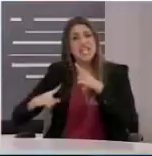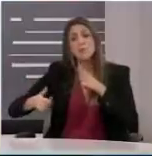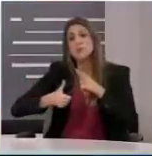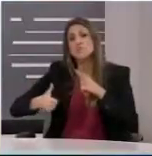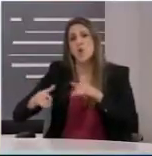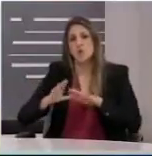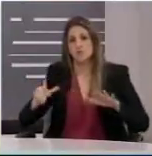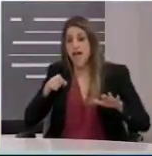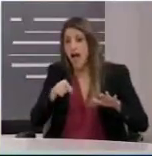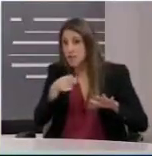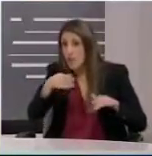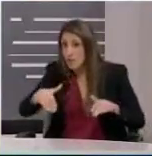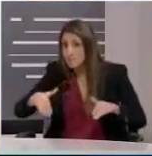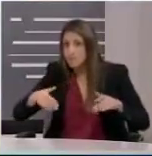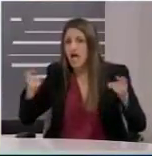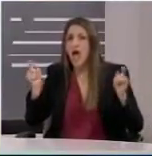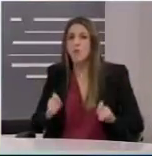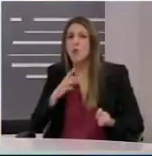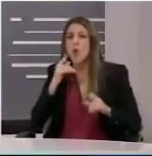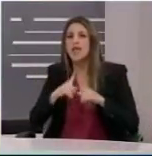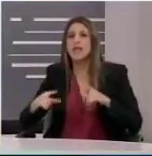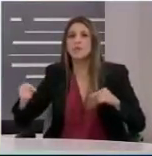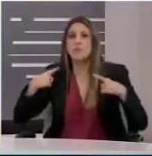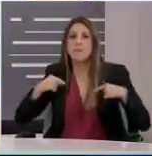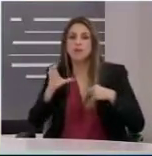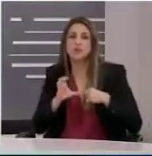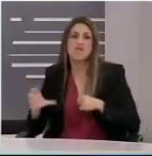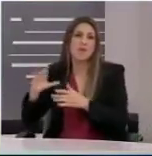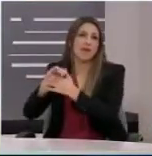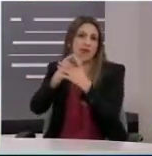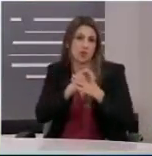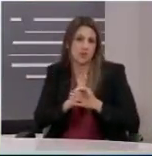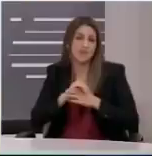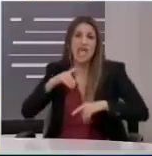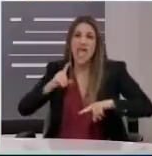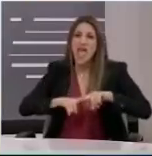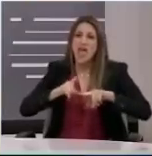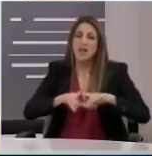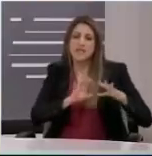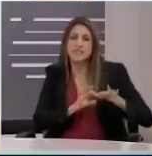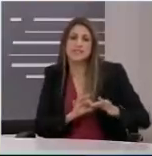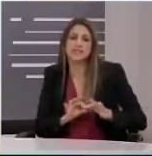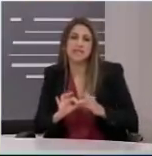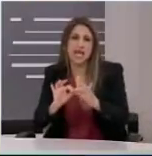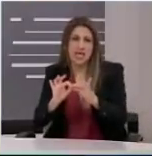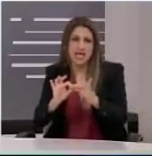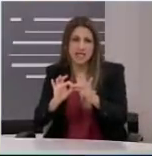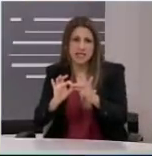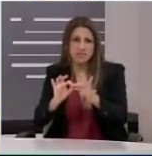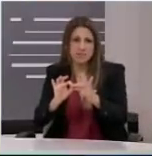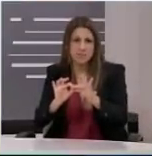Κυπριακής Δημοκρατίας ως κράτος μέλος της Ευρωπαϊκής Ένωσης. Η Ελλάδα είναι μια χώρα που θα συνεχίσει να